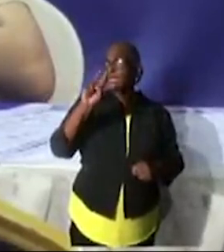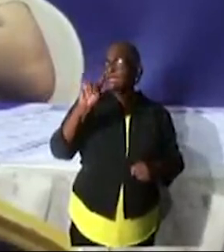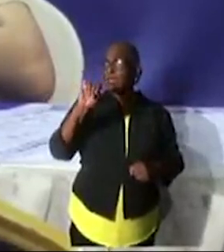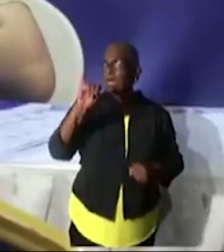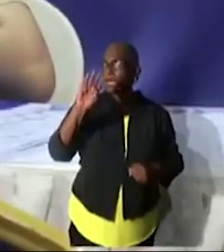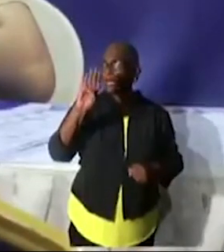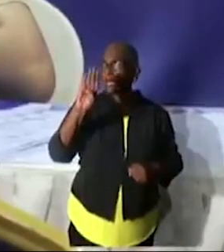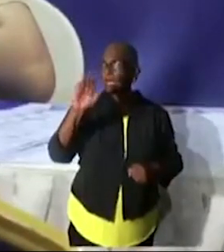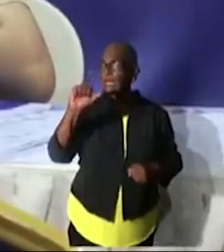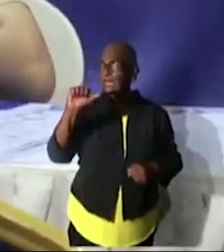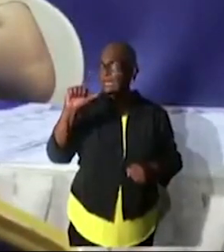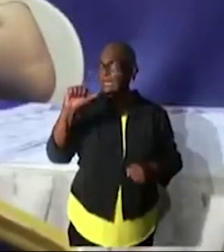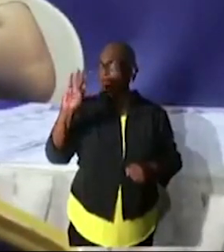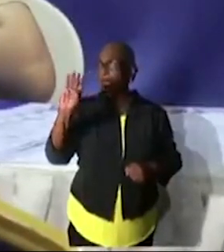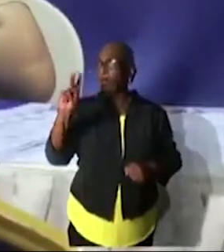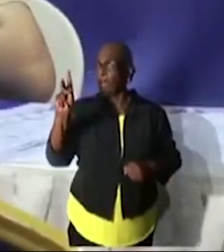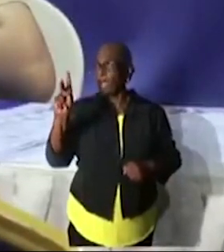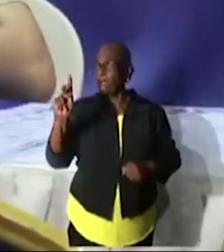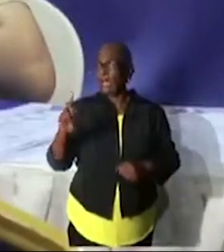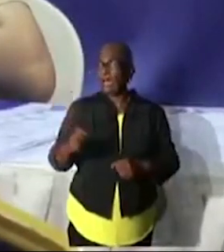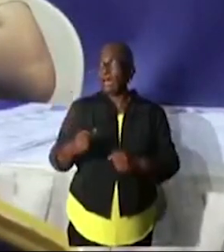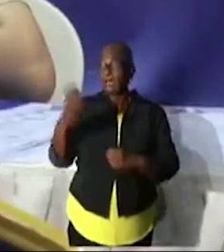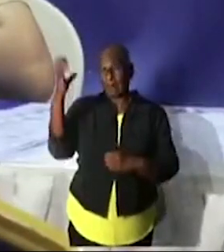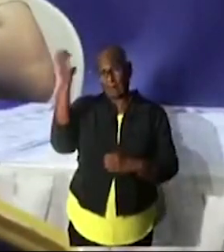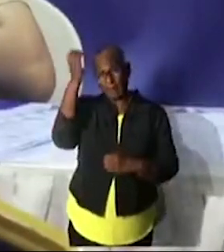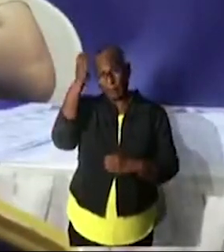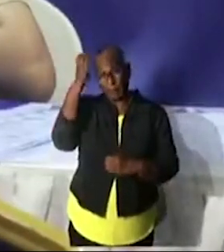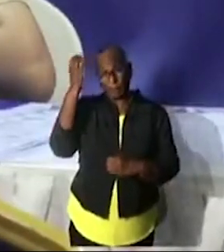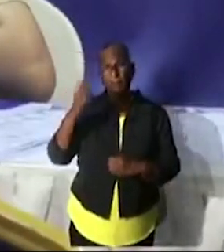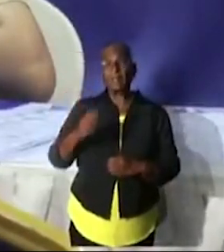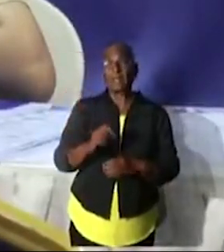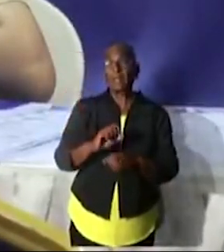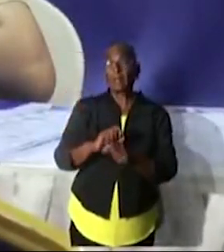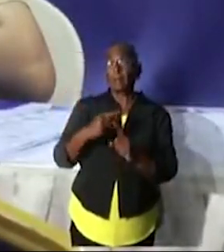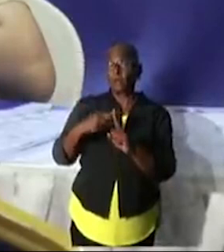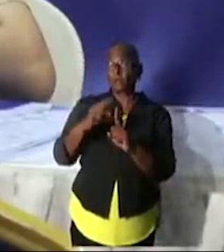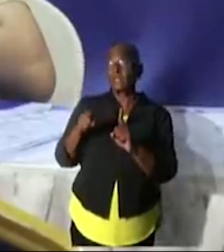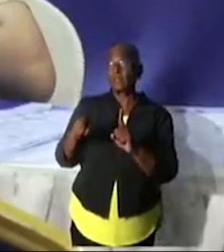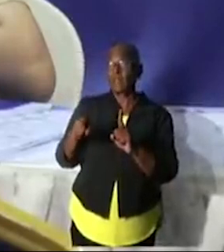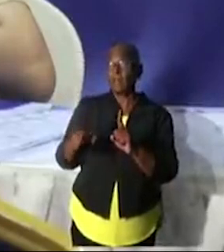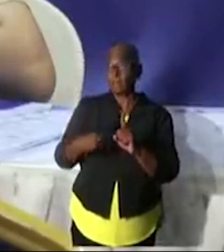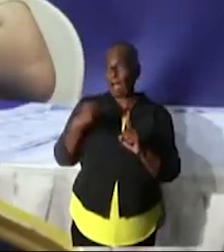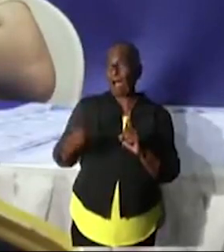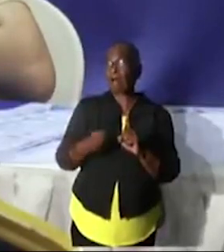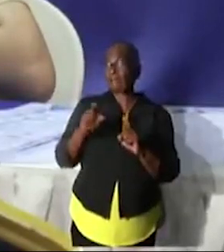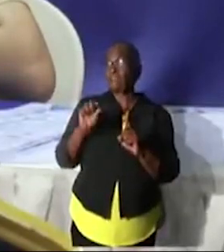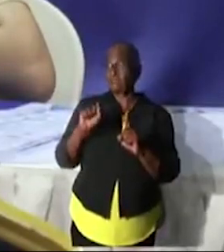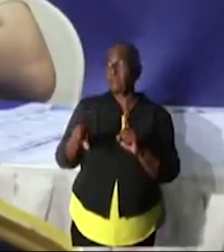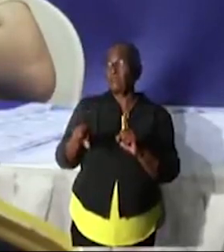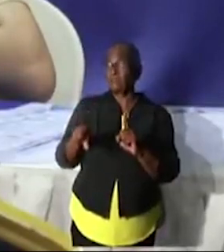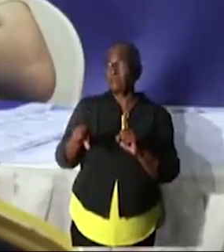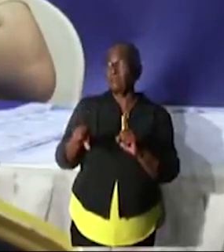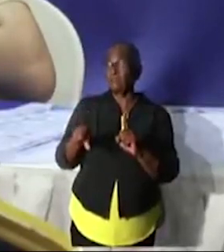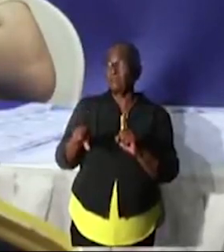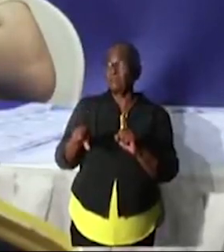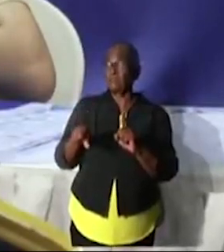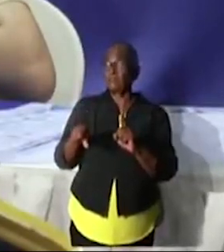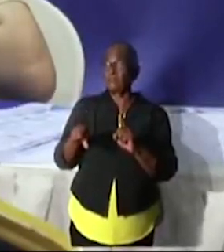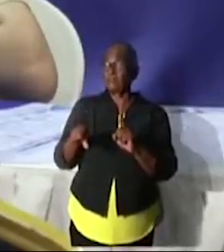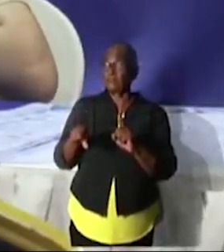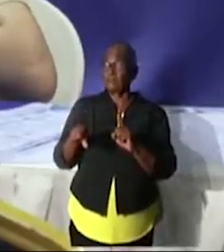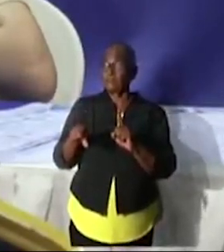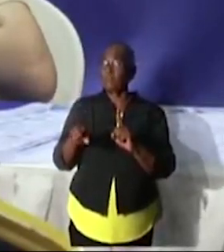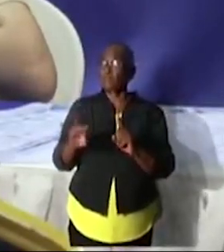voor nu 14 active cases. Zoals meneer Ori dat heeft aangegeven, gaat het om